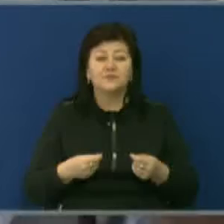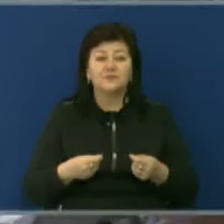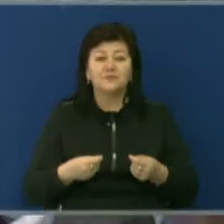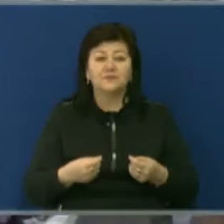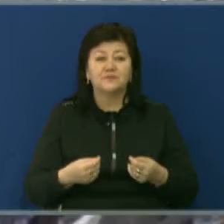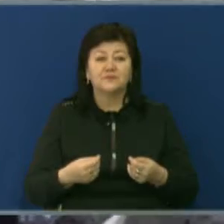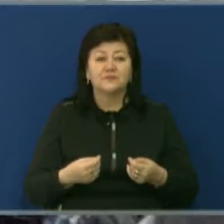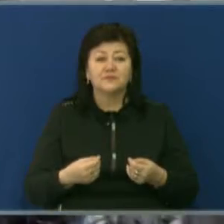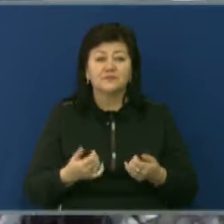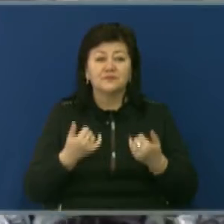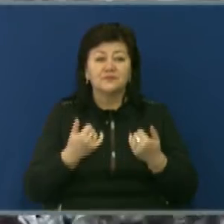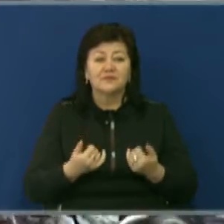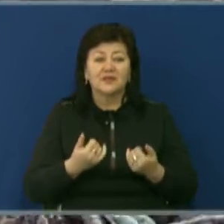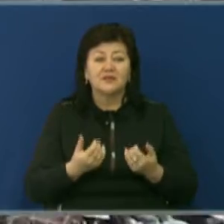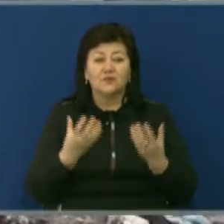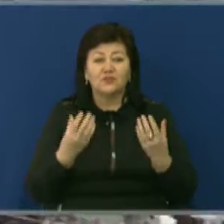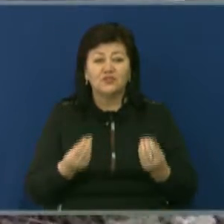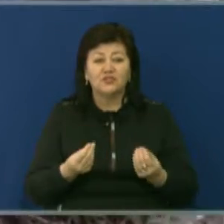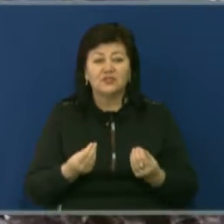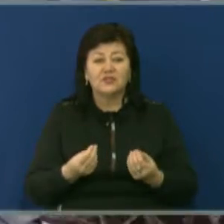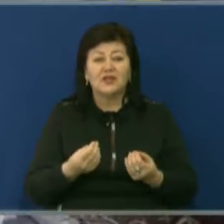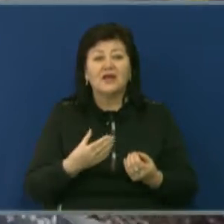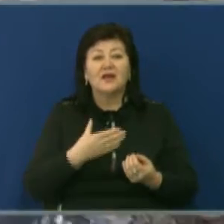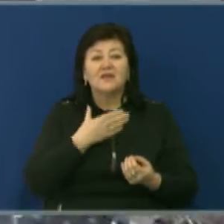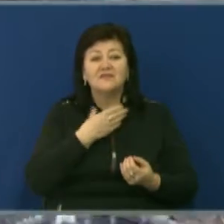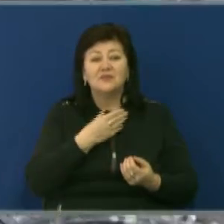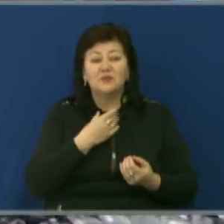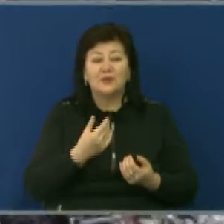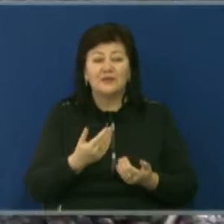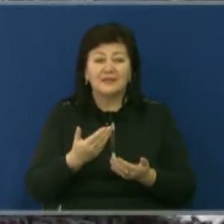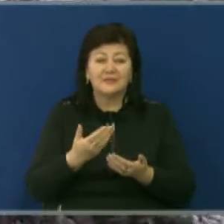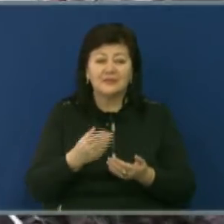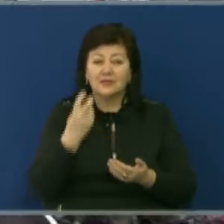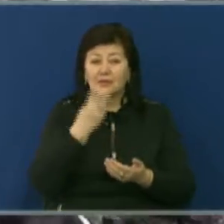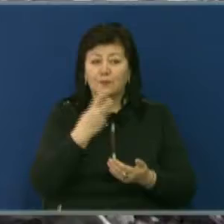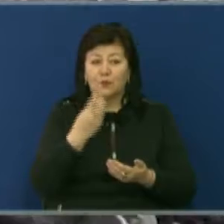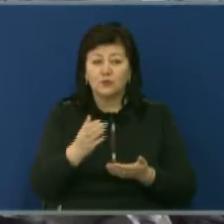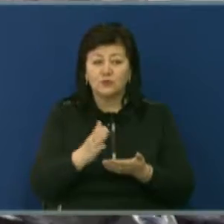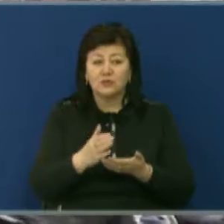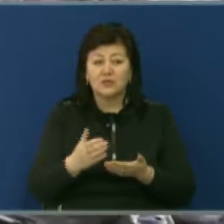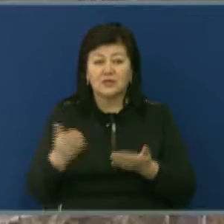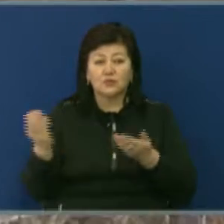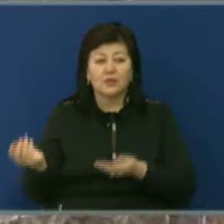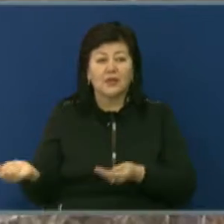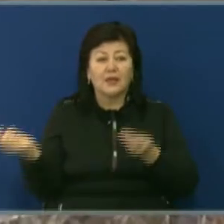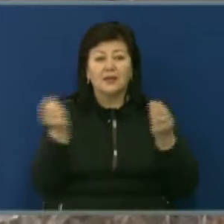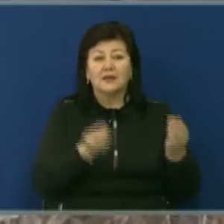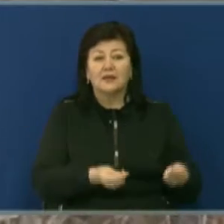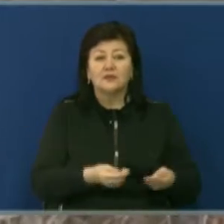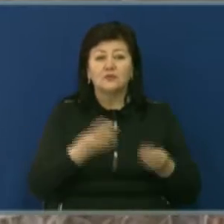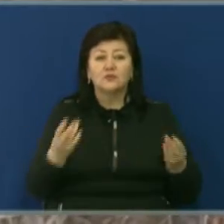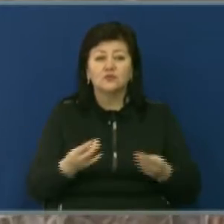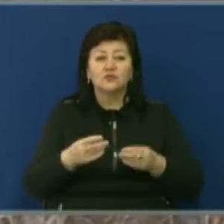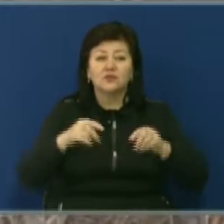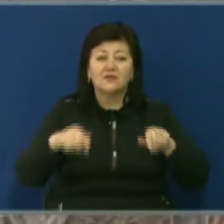Бүгінгі күні Семей қаласында ауданы 69,11 гектар қатты тұрмыстық қалдықтарды көму полигоны жұмыс істейді. Ол қайта өңдеу